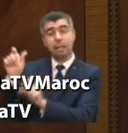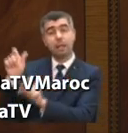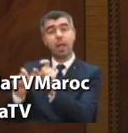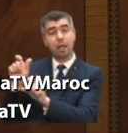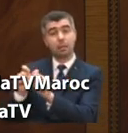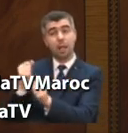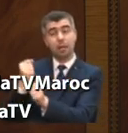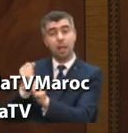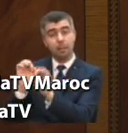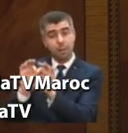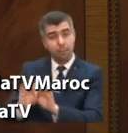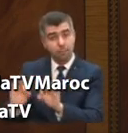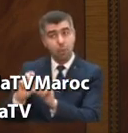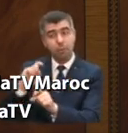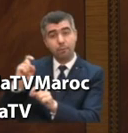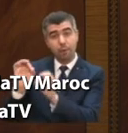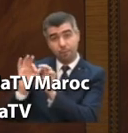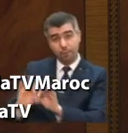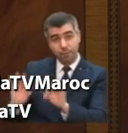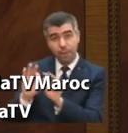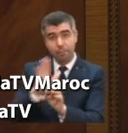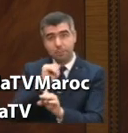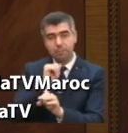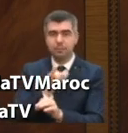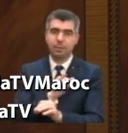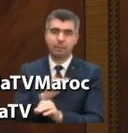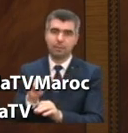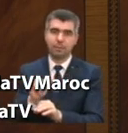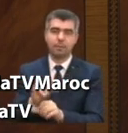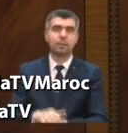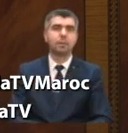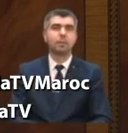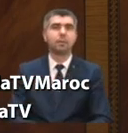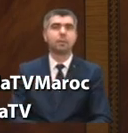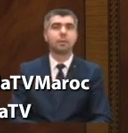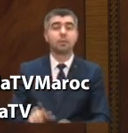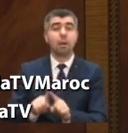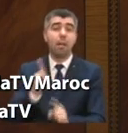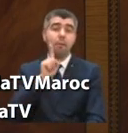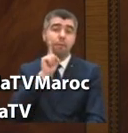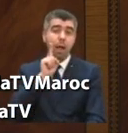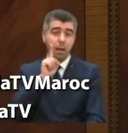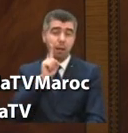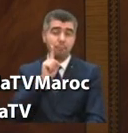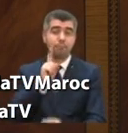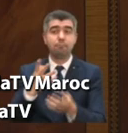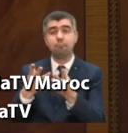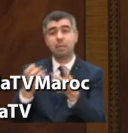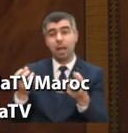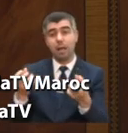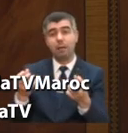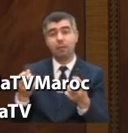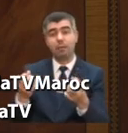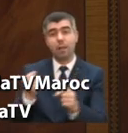هي، خاصة في هذه الفترة الحرجة؟ أذكر السيد الوزير المحترم أن النساء أكثر الفئات تضررن من أزمة